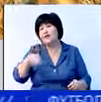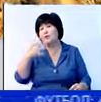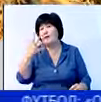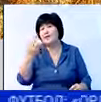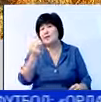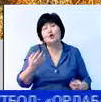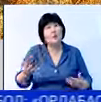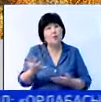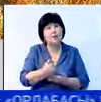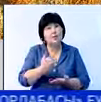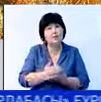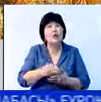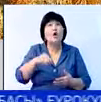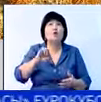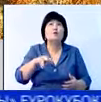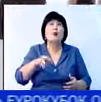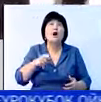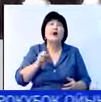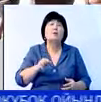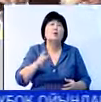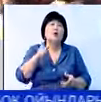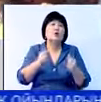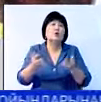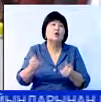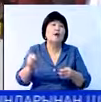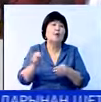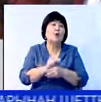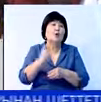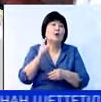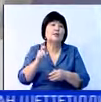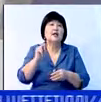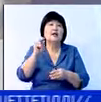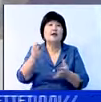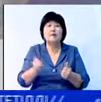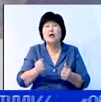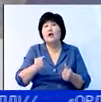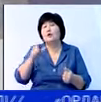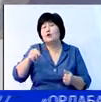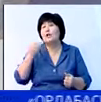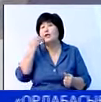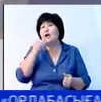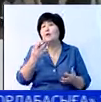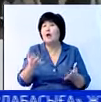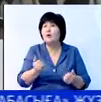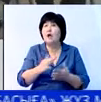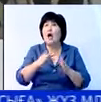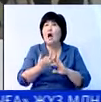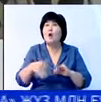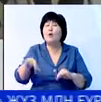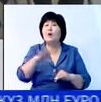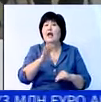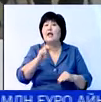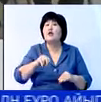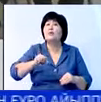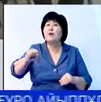центнерден өнім жинады. Тұрмағанбет ауылында сүт қабылдау және өңдеу цехы іске қосылып, тұрғындар сапалы өнім тұтынуда. Ауыл ел бесігі жобасы